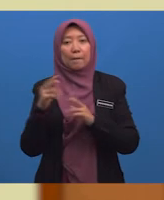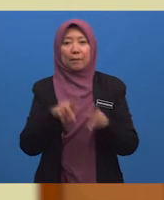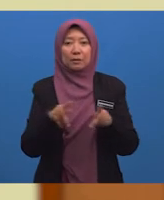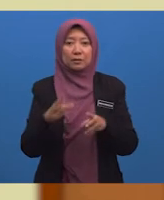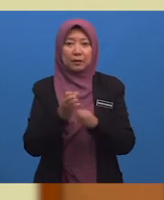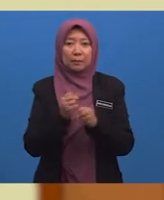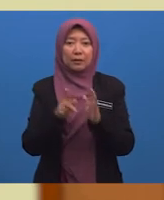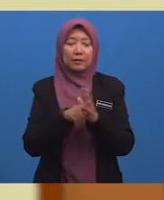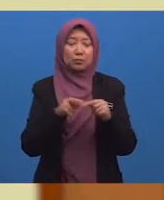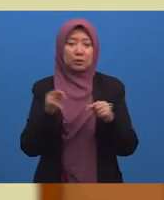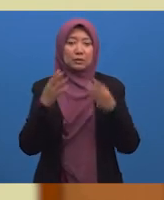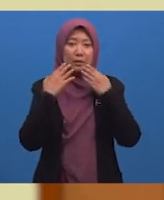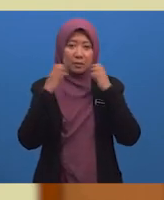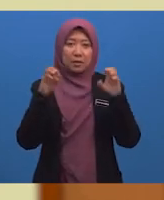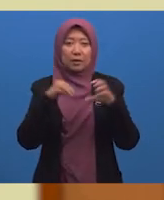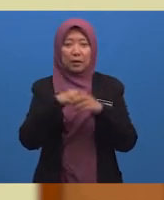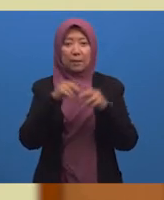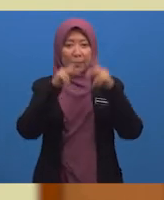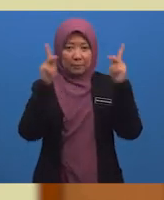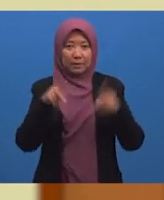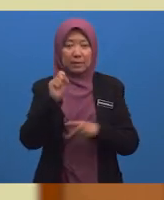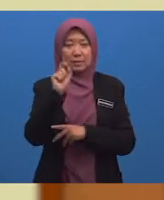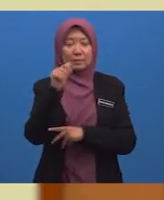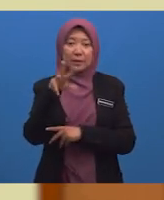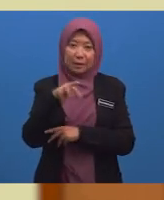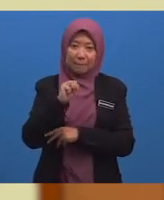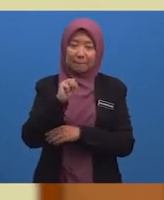mendapat keputusan cemerlang dalam peperiksaan STPM.